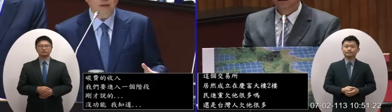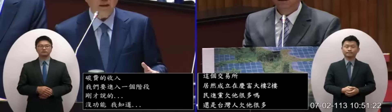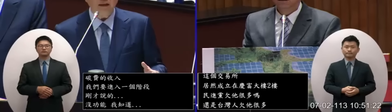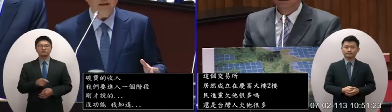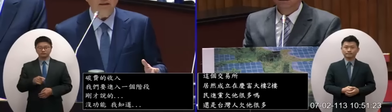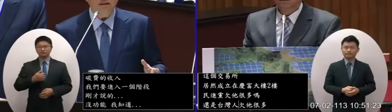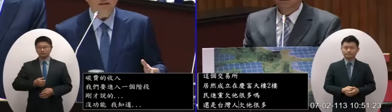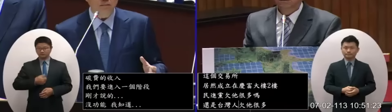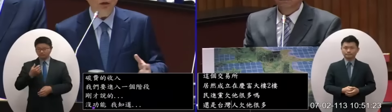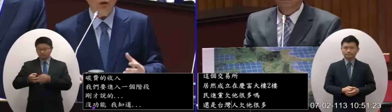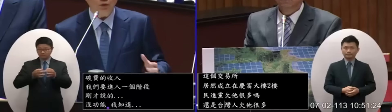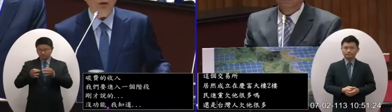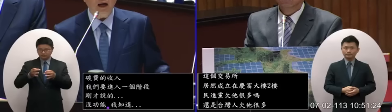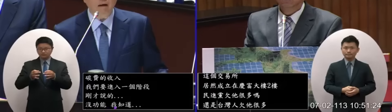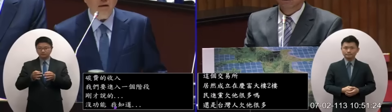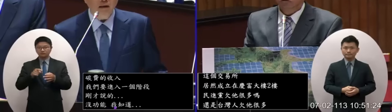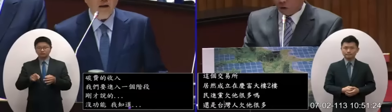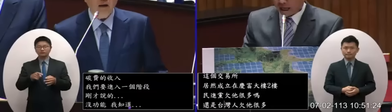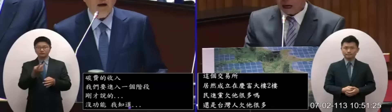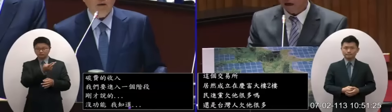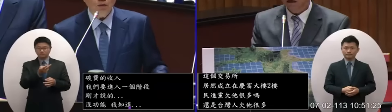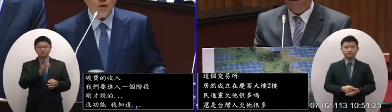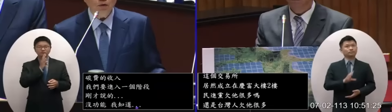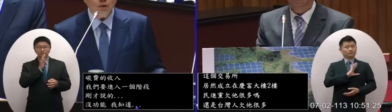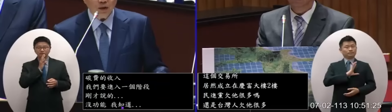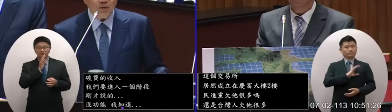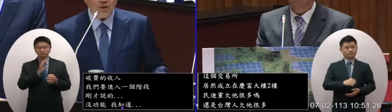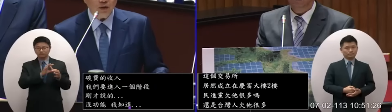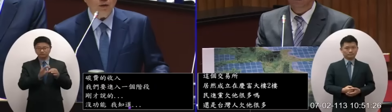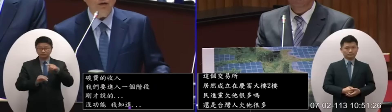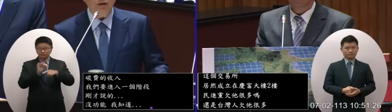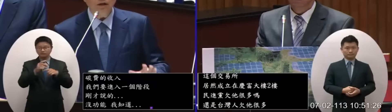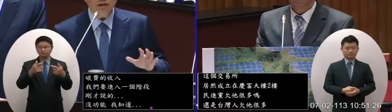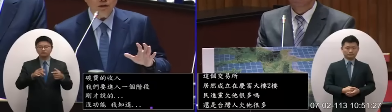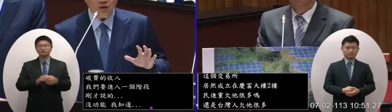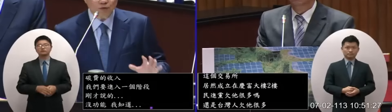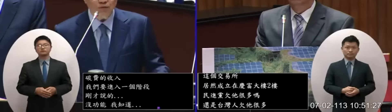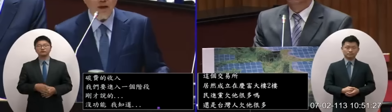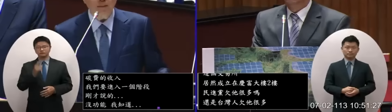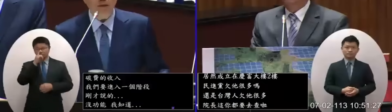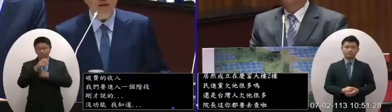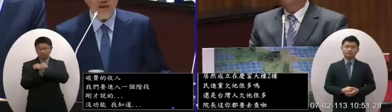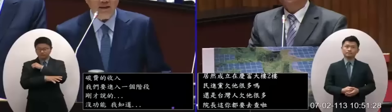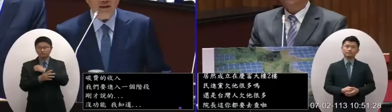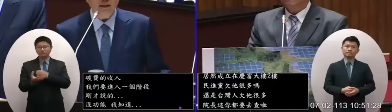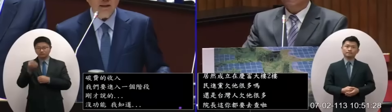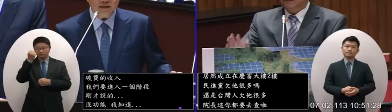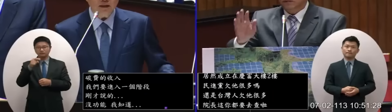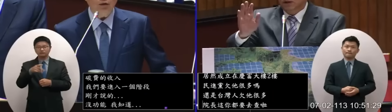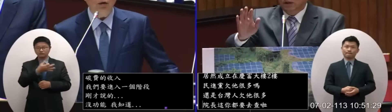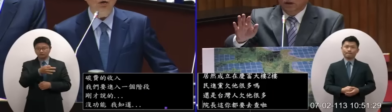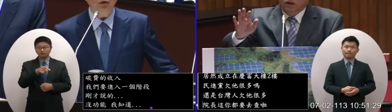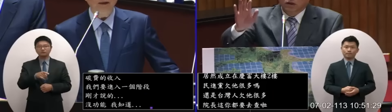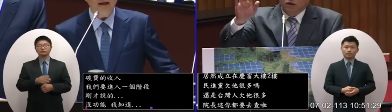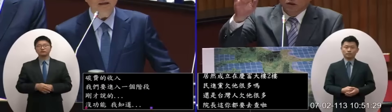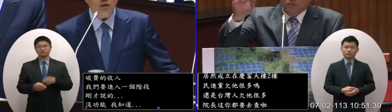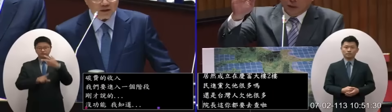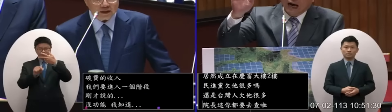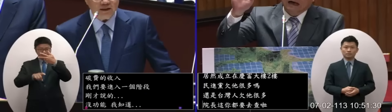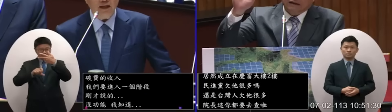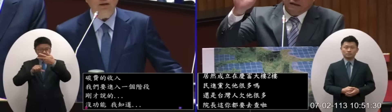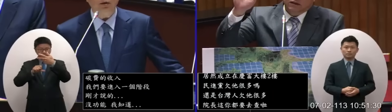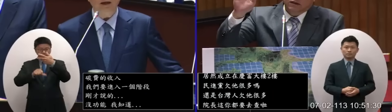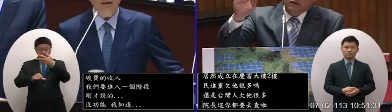是唔是绝对啦吼？ 当然啦、啊， 我都讲碳费、碳权，因为咱即马一个主法还未完成，咱七月初五就要开始搁一个新的阶